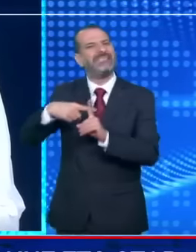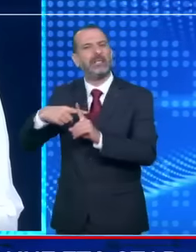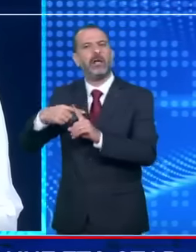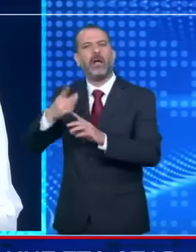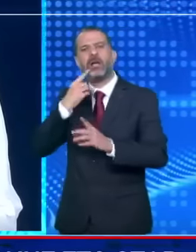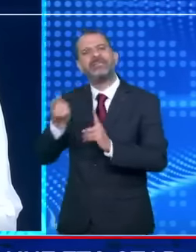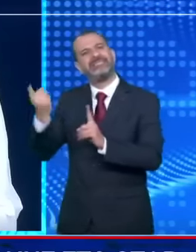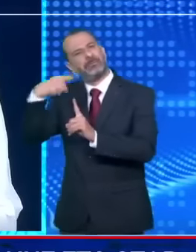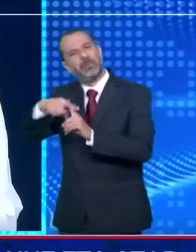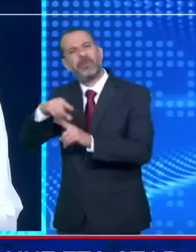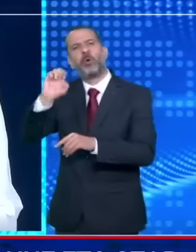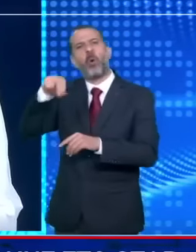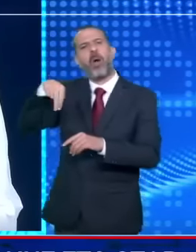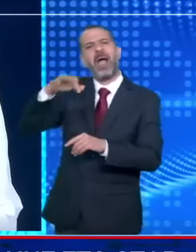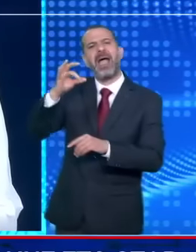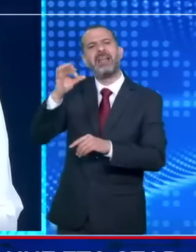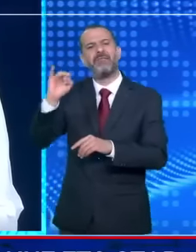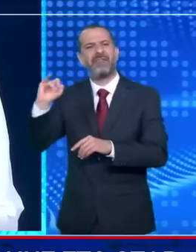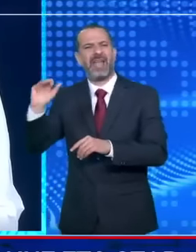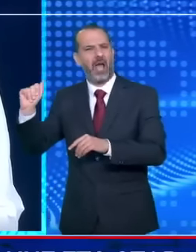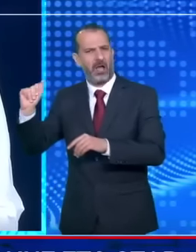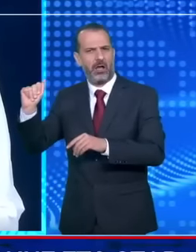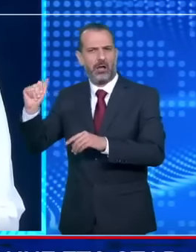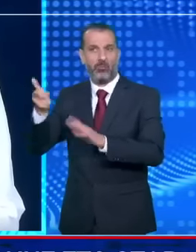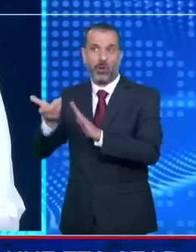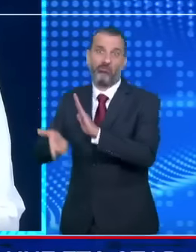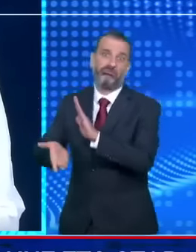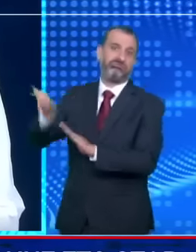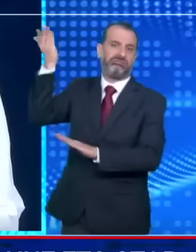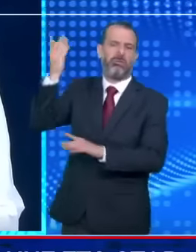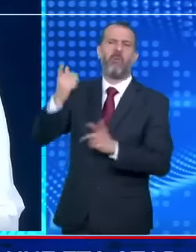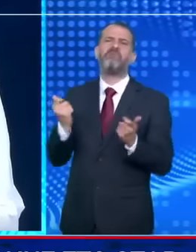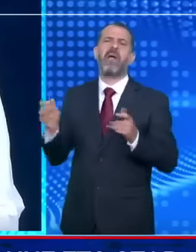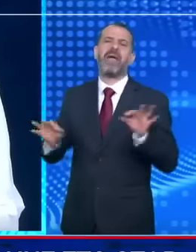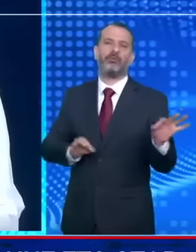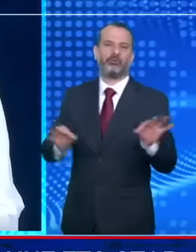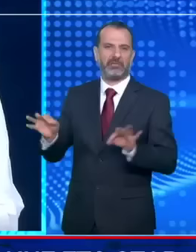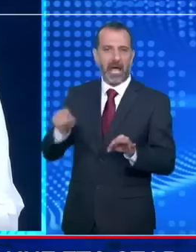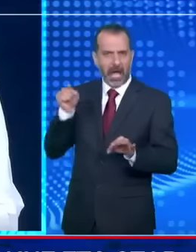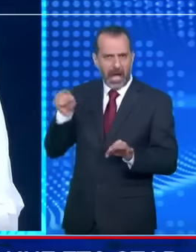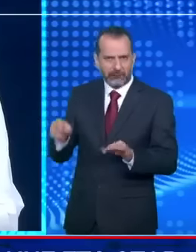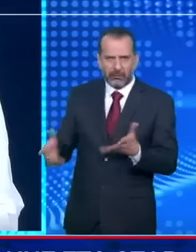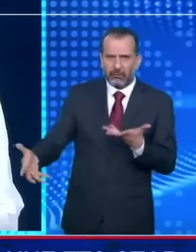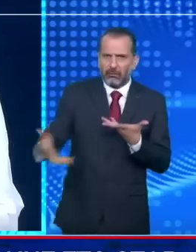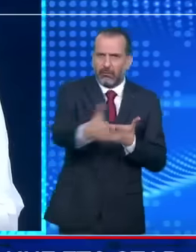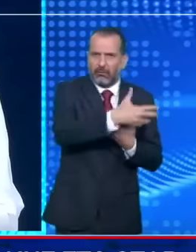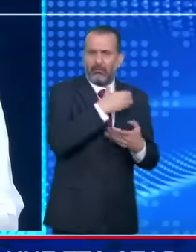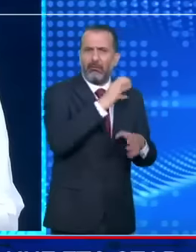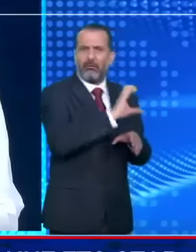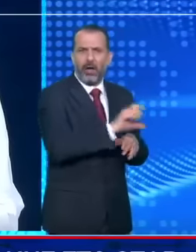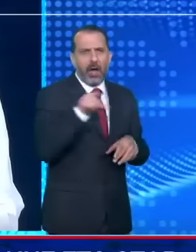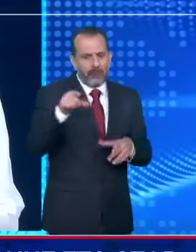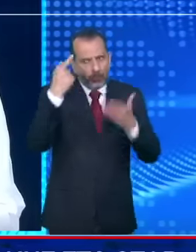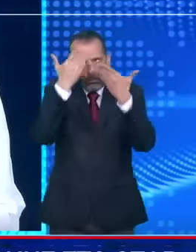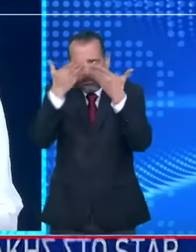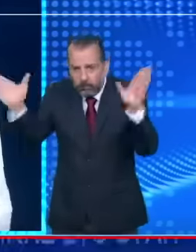στις, στις μεγαλύτερες αξίες, το οποίο παρεπτόντως αφήνει πλεόνασμα στη χώρα. Αυτό δεν είναι προοδευτική